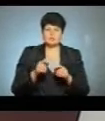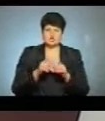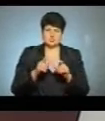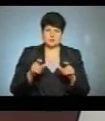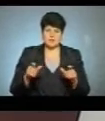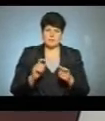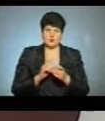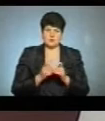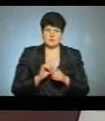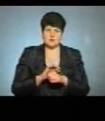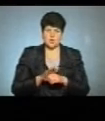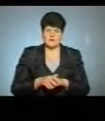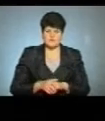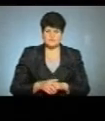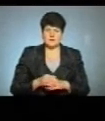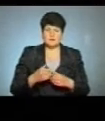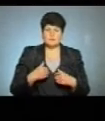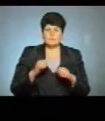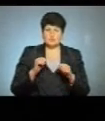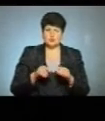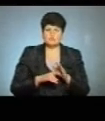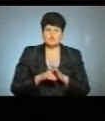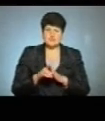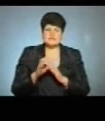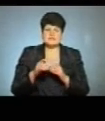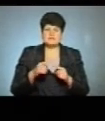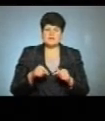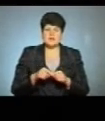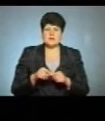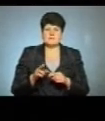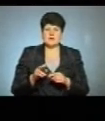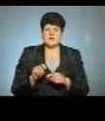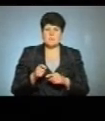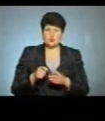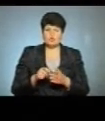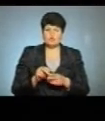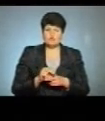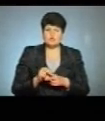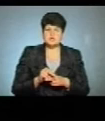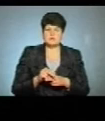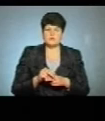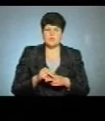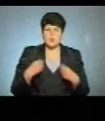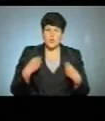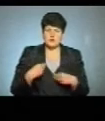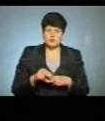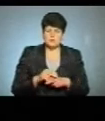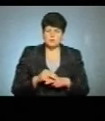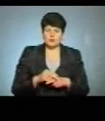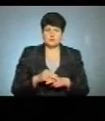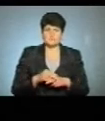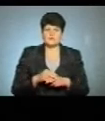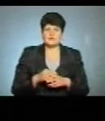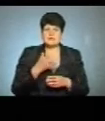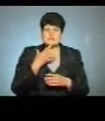з коронавірусом. Може почати працювати сфера побуту, ремонт ключів, ремонт одягу, хімчистка,